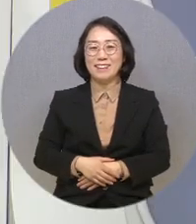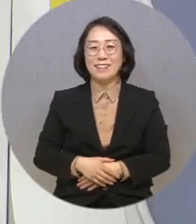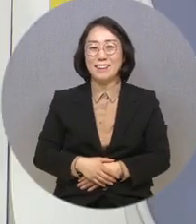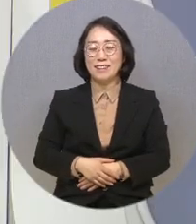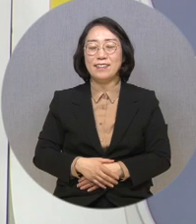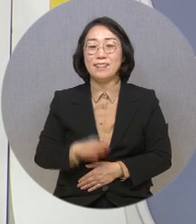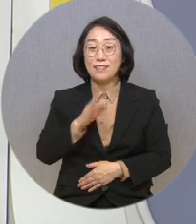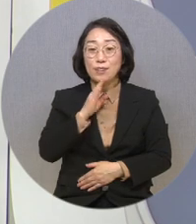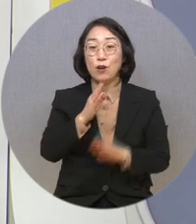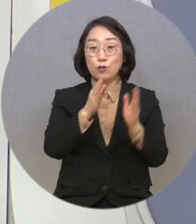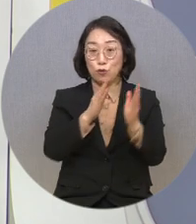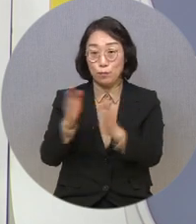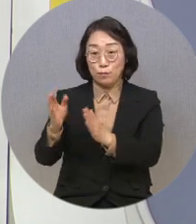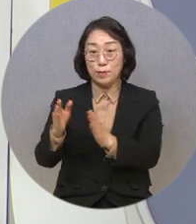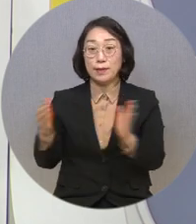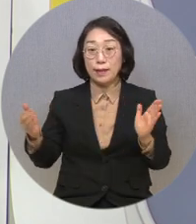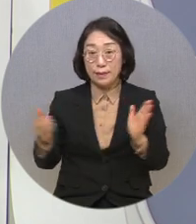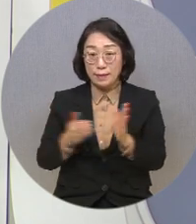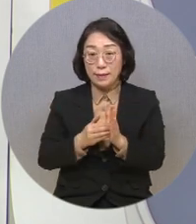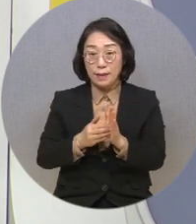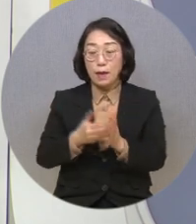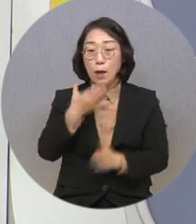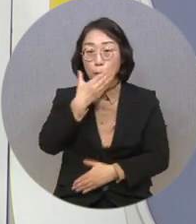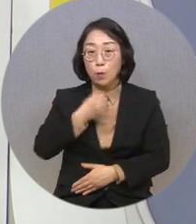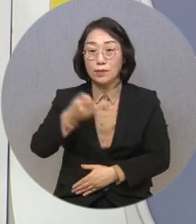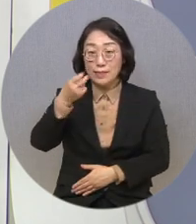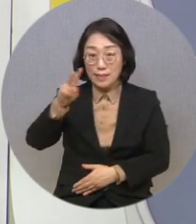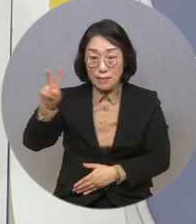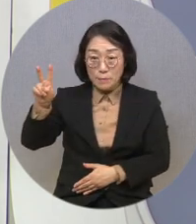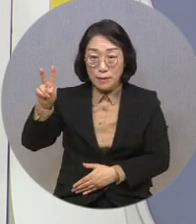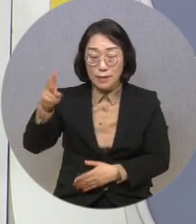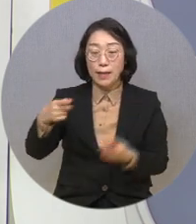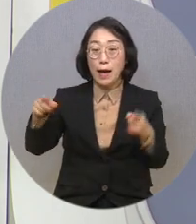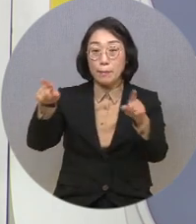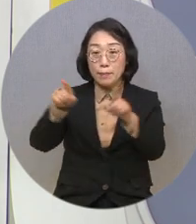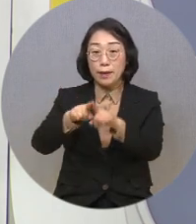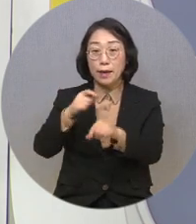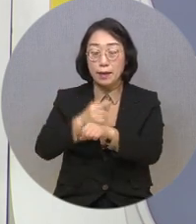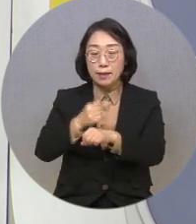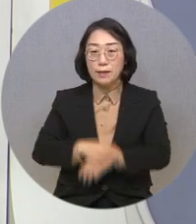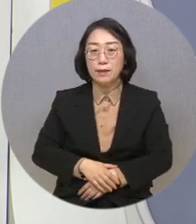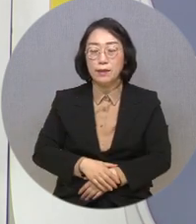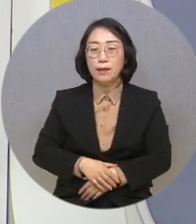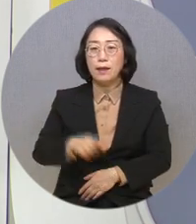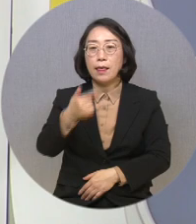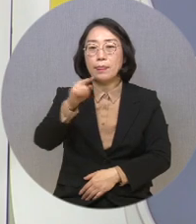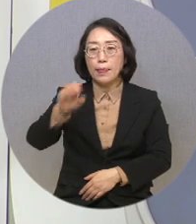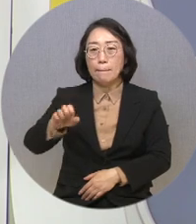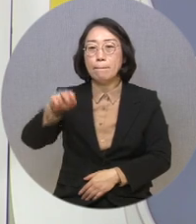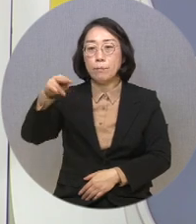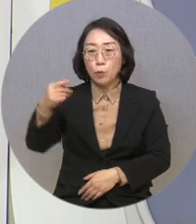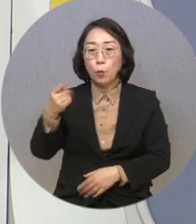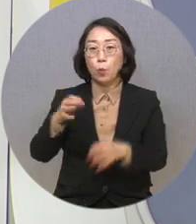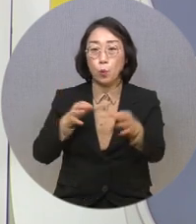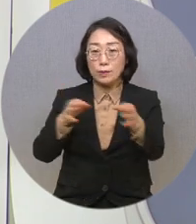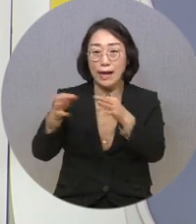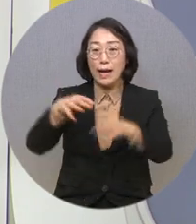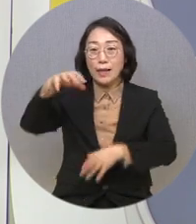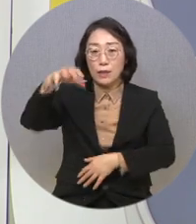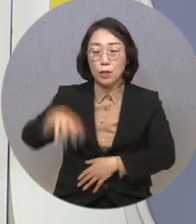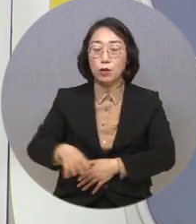그래서 준비했습니다. 전라남도와 복지TV가 함께하는 전라남도 대표 온라인 쇼핑몰 남도장터.